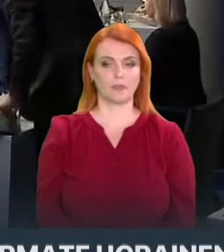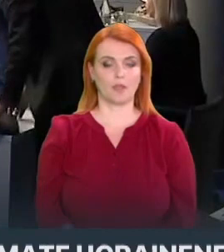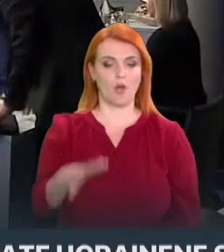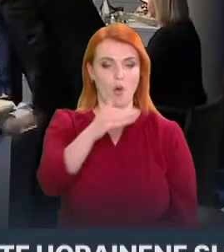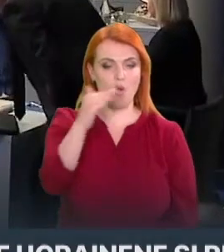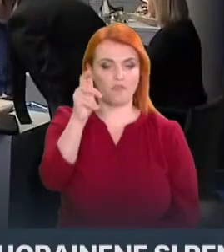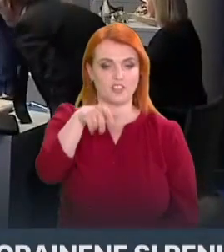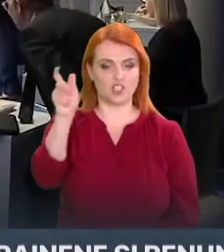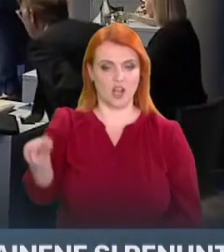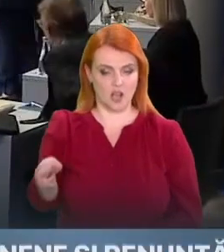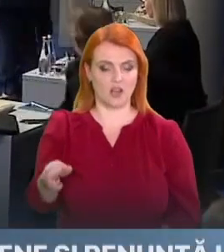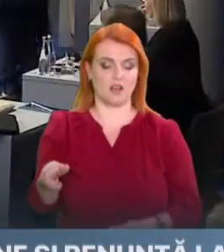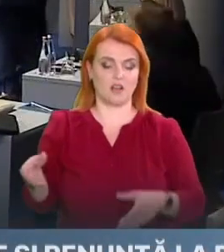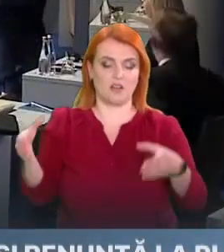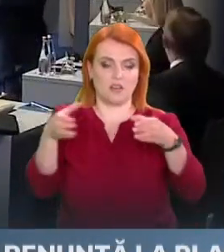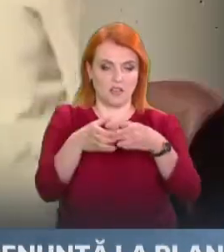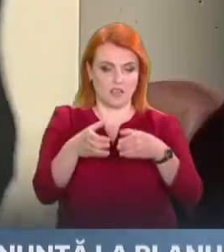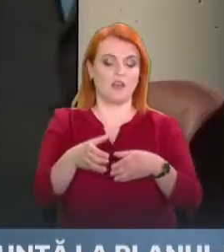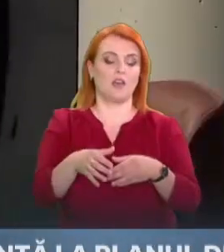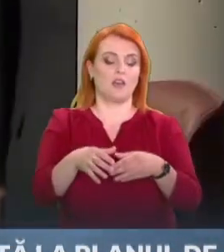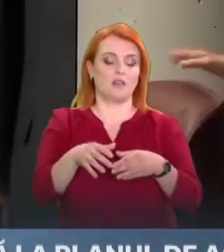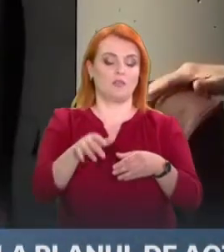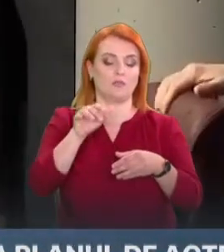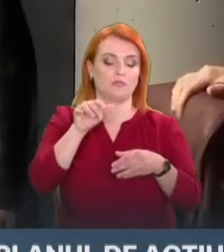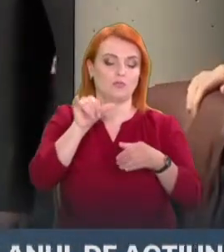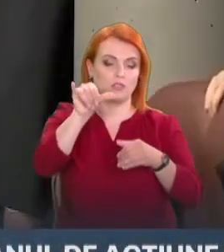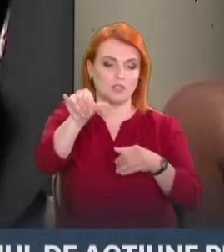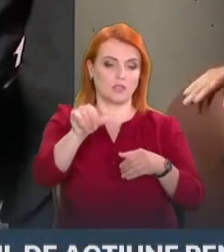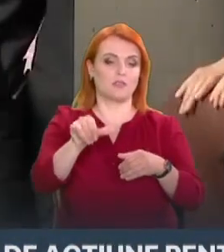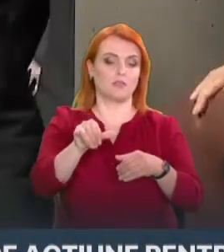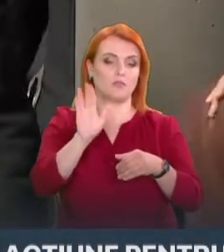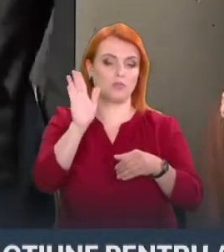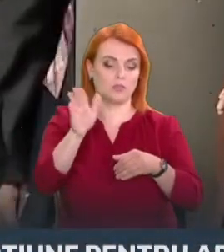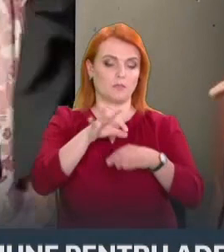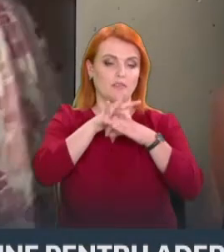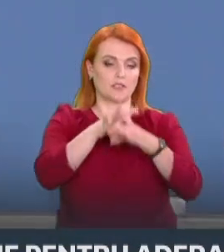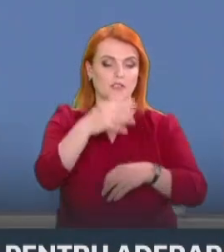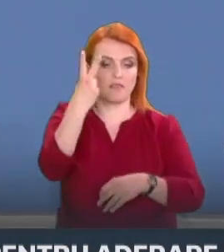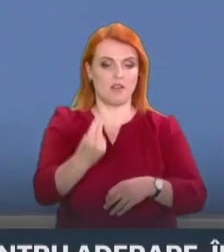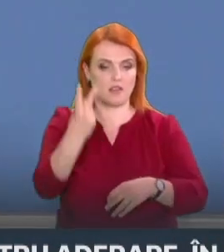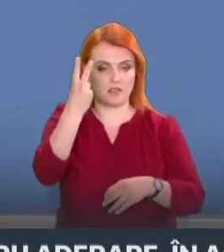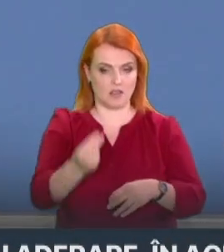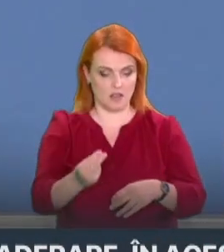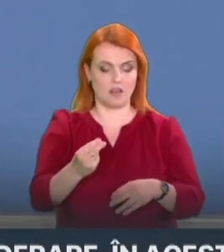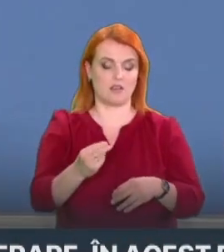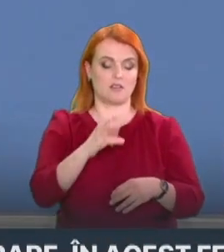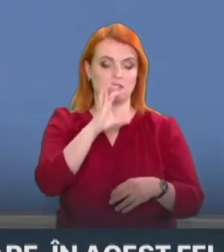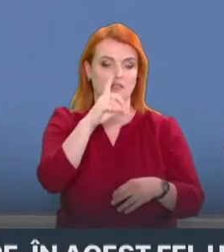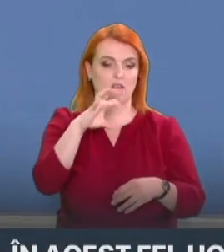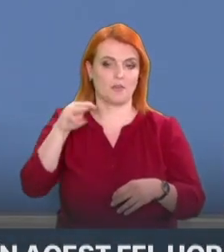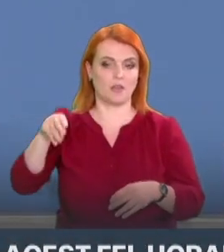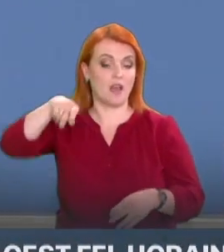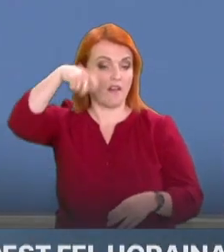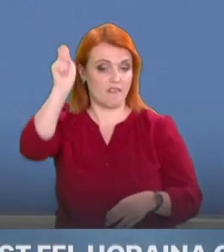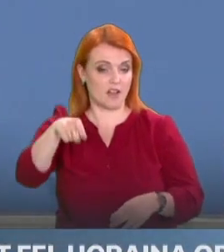Oficialii au lansat în deschiderea zilei a doua de summit principalele idei de cooperare NATO-Ucraina. Războiul